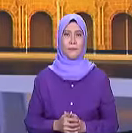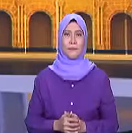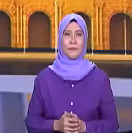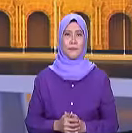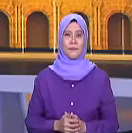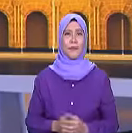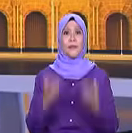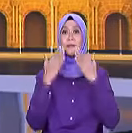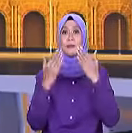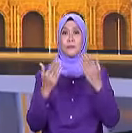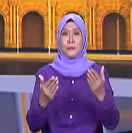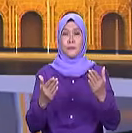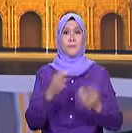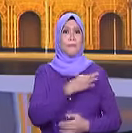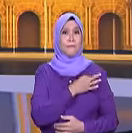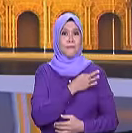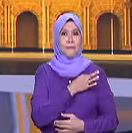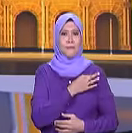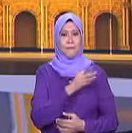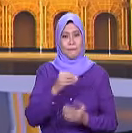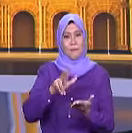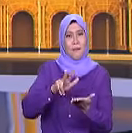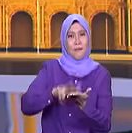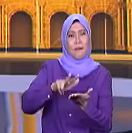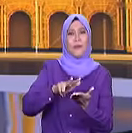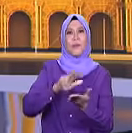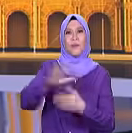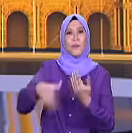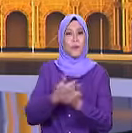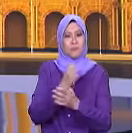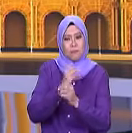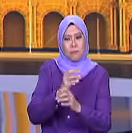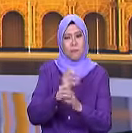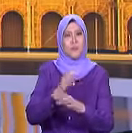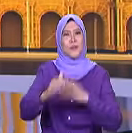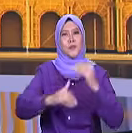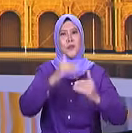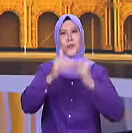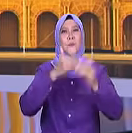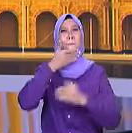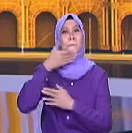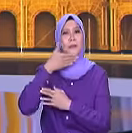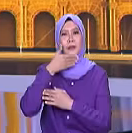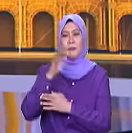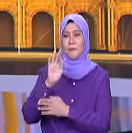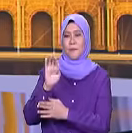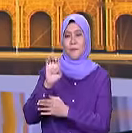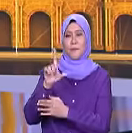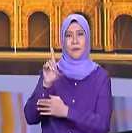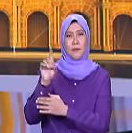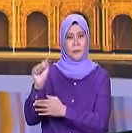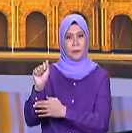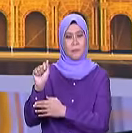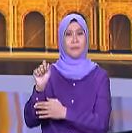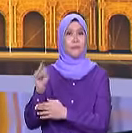Ini penghargaan kepada sukarelawan dan pengiktirafan terhadap segala usaha memajukan belia FEDA selama ini. Itu